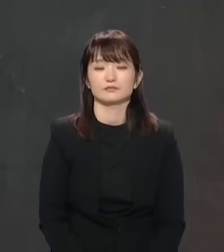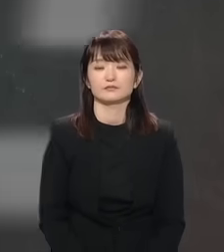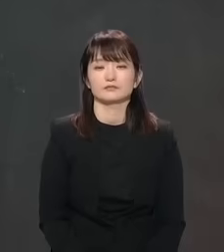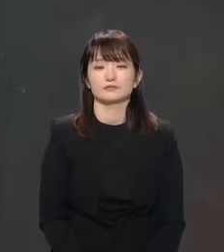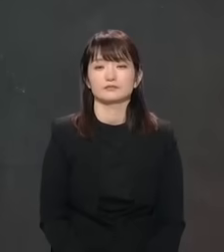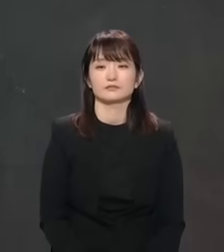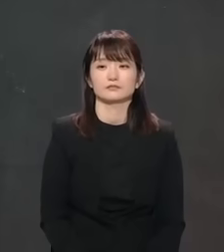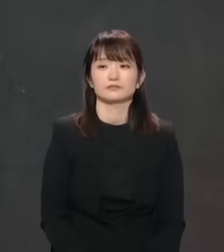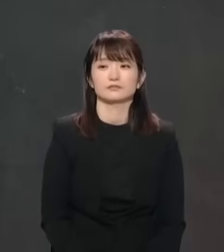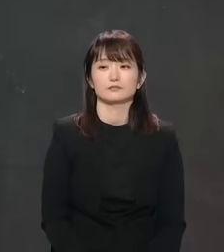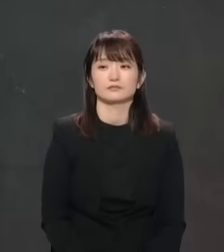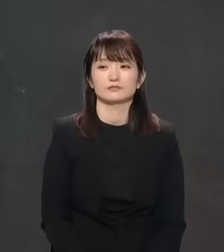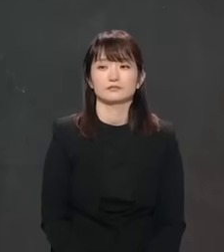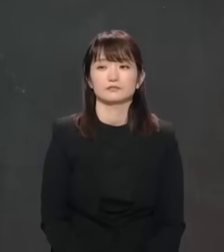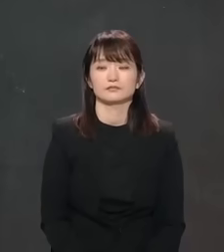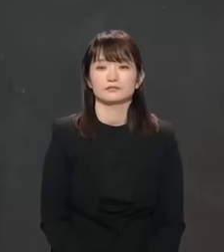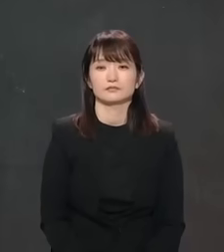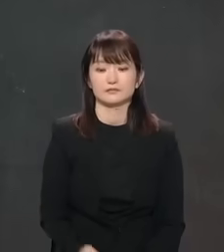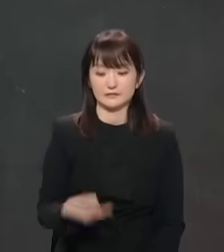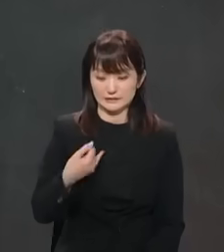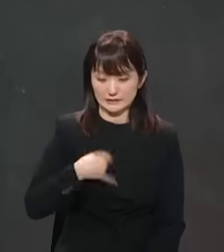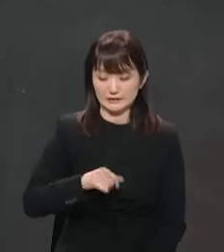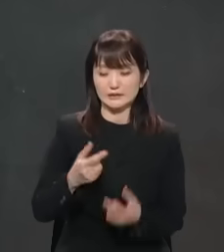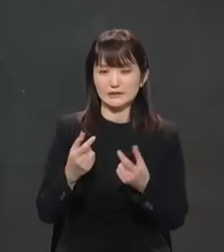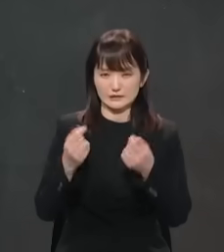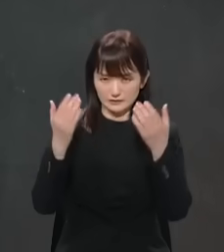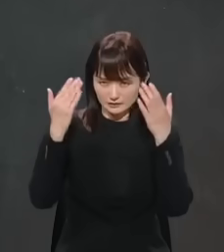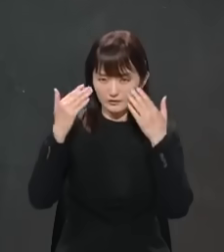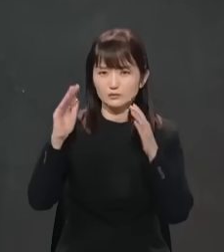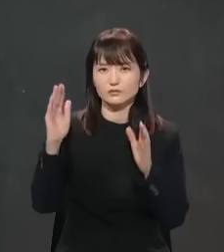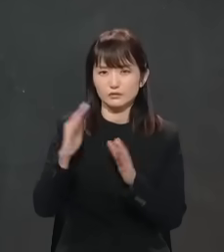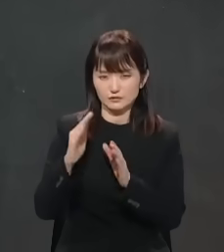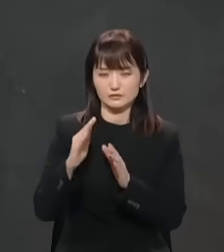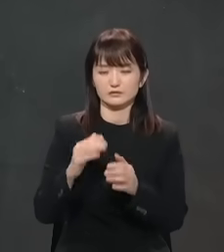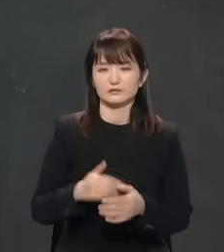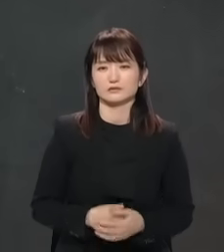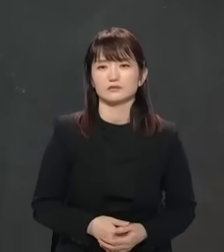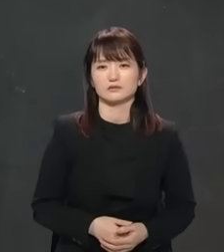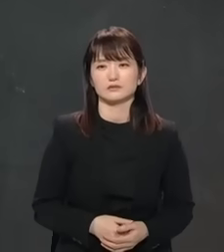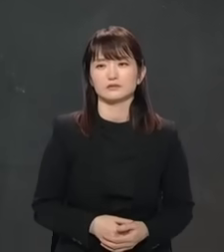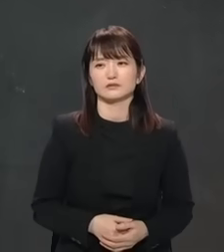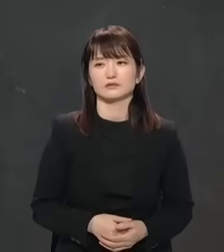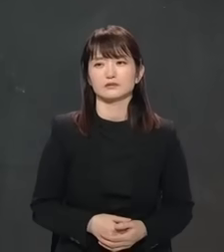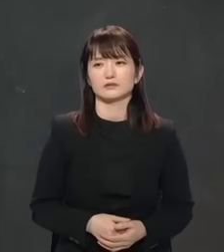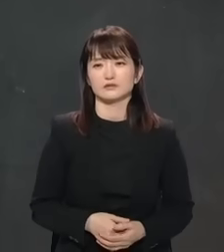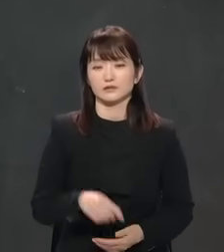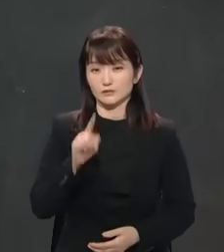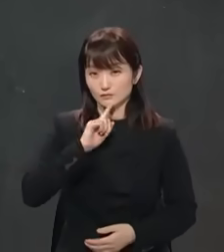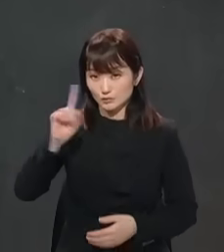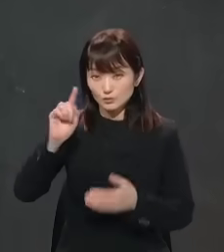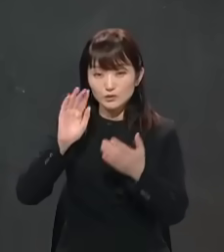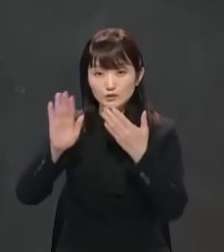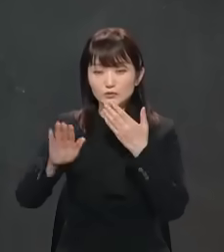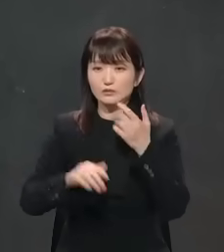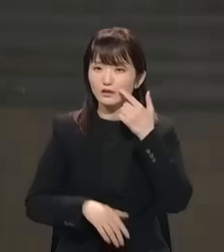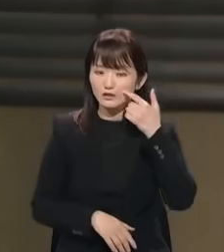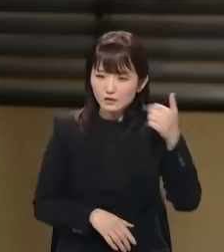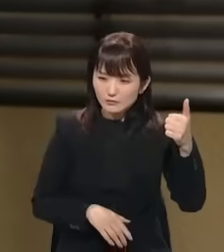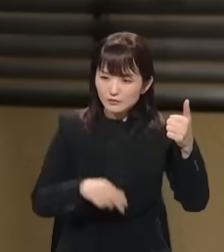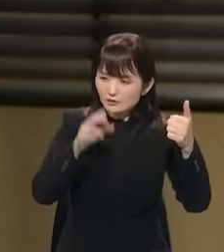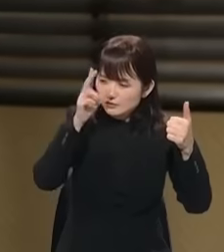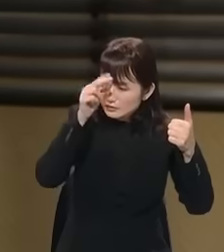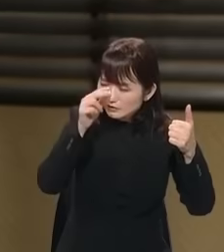짚어봅니다 아 따님과 같은 학교 학생입니다네 자 고소한 이후에 아버지가 계속